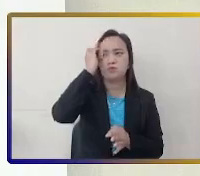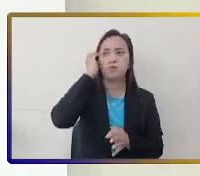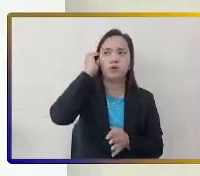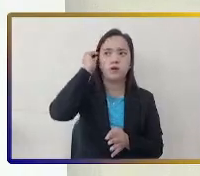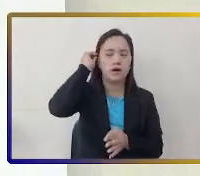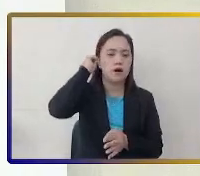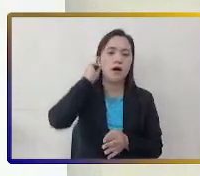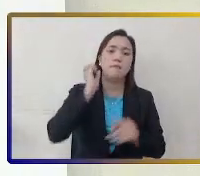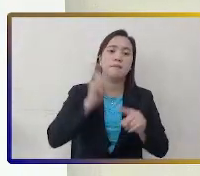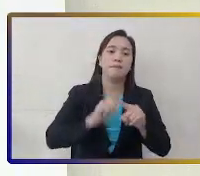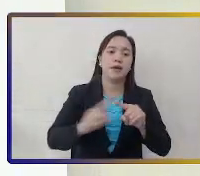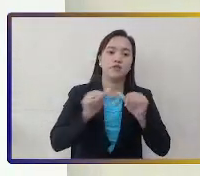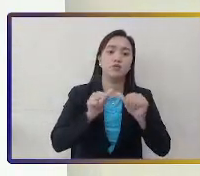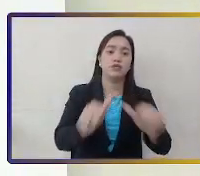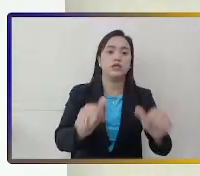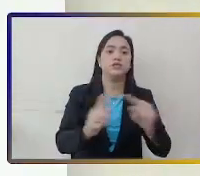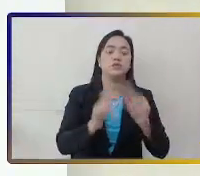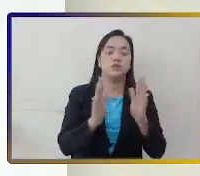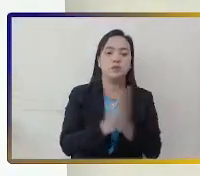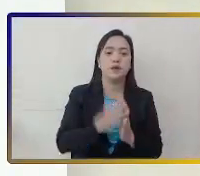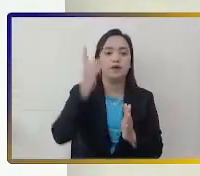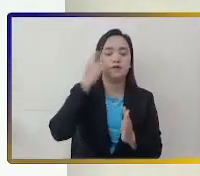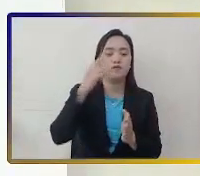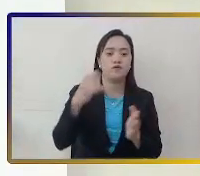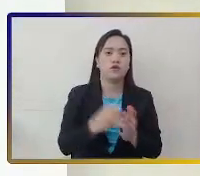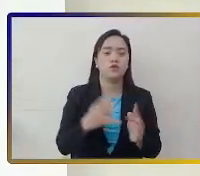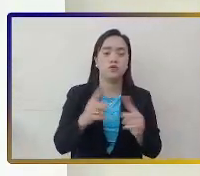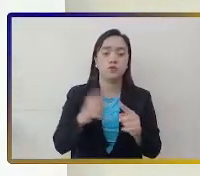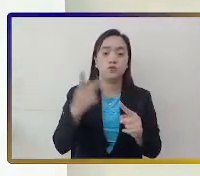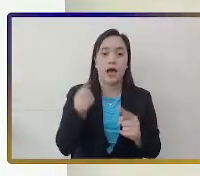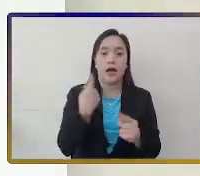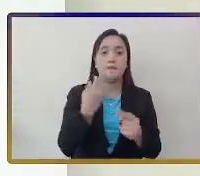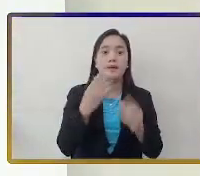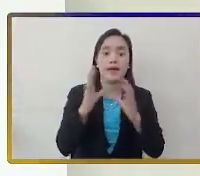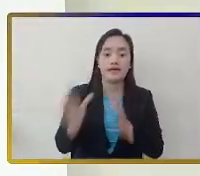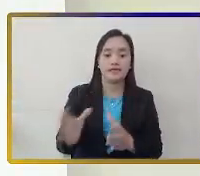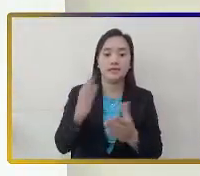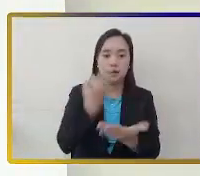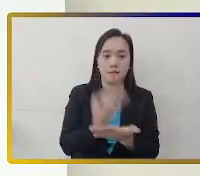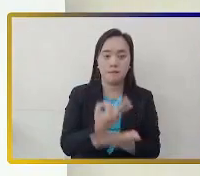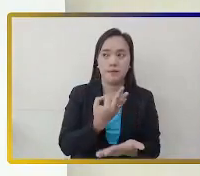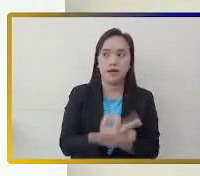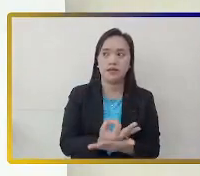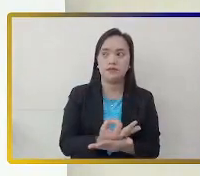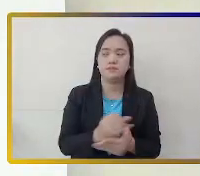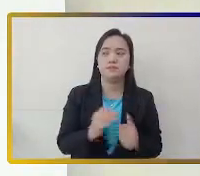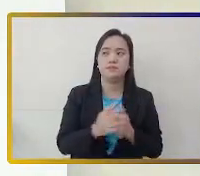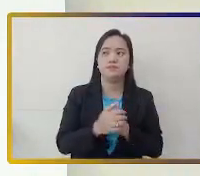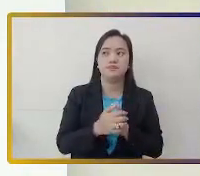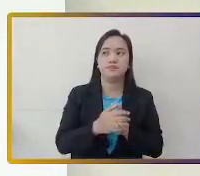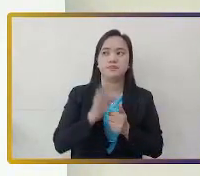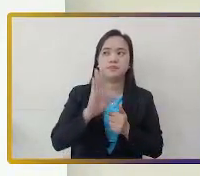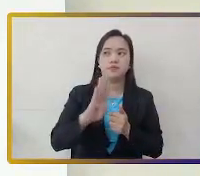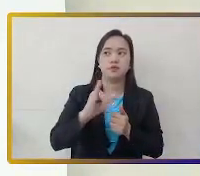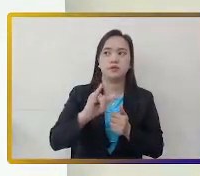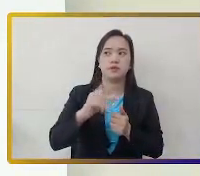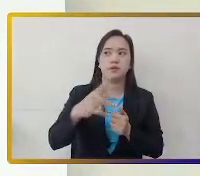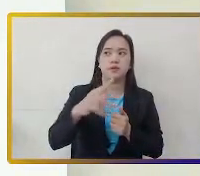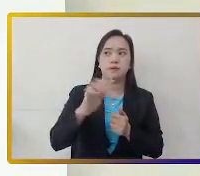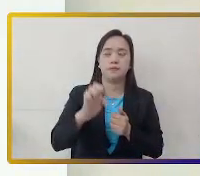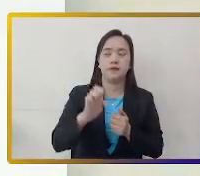extra income at ah mga kapatid ako po ay nagsimula sa bike bike po ang unang